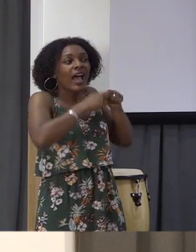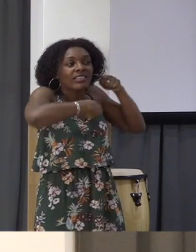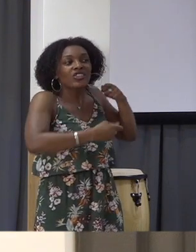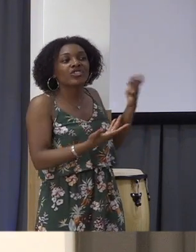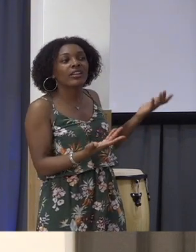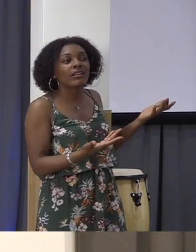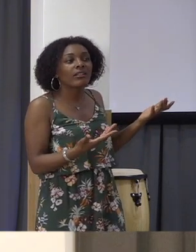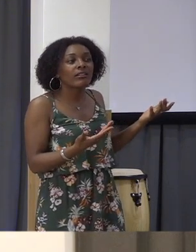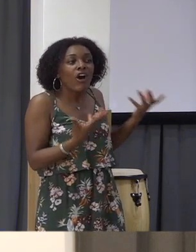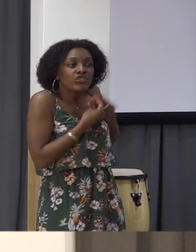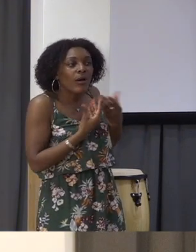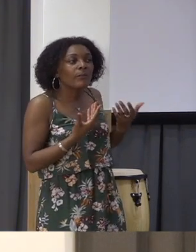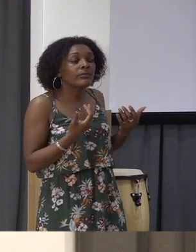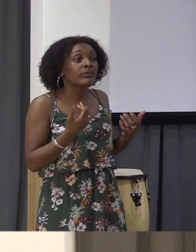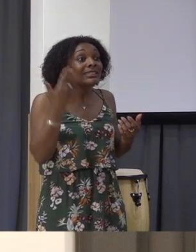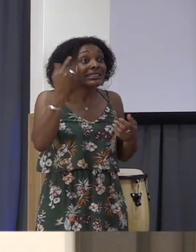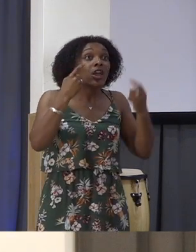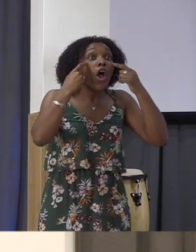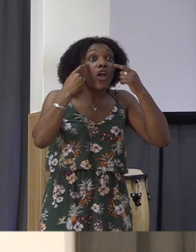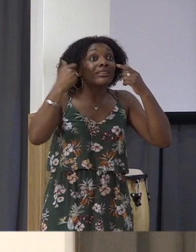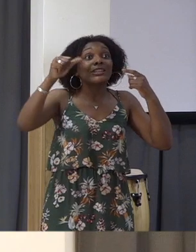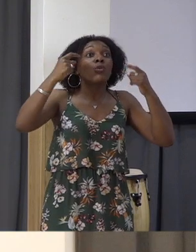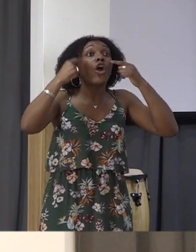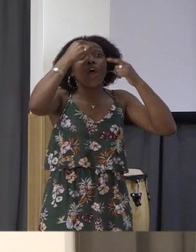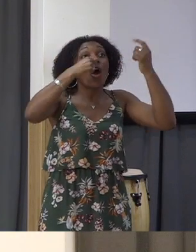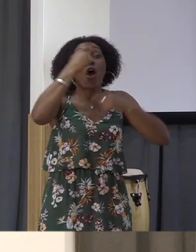Si tout le corps était œil, où serait lui?